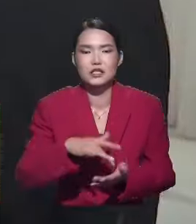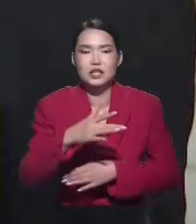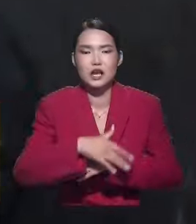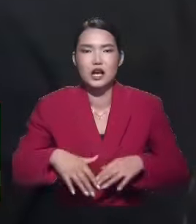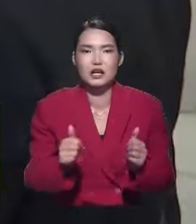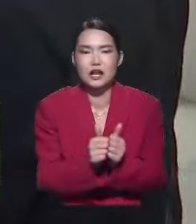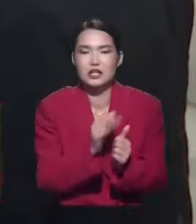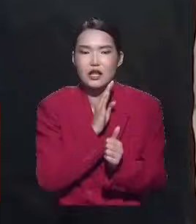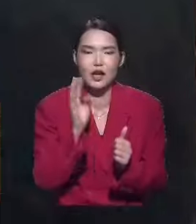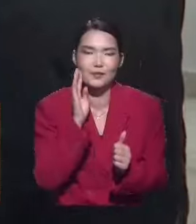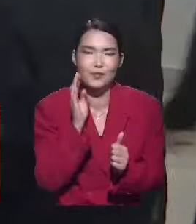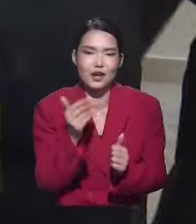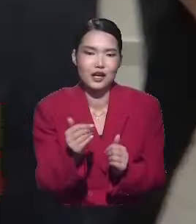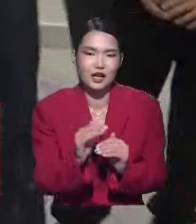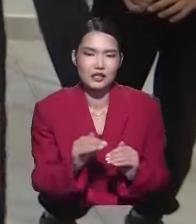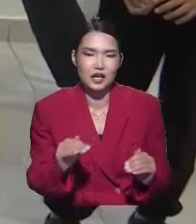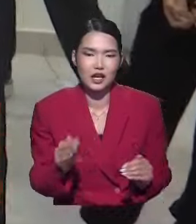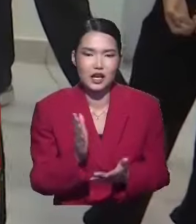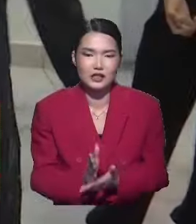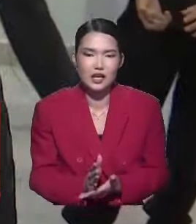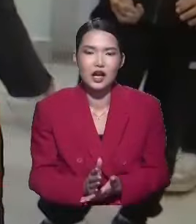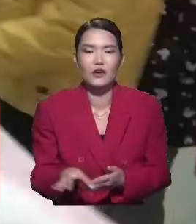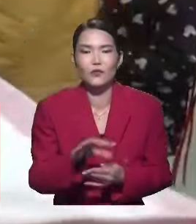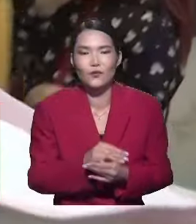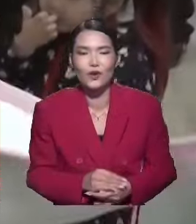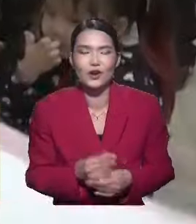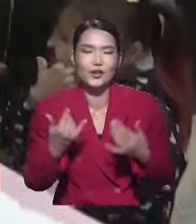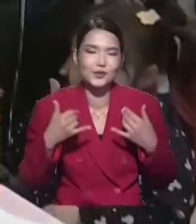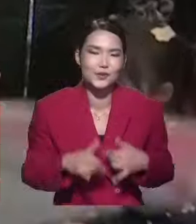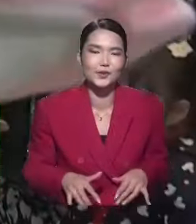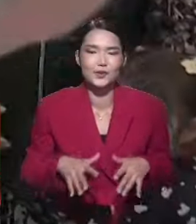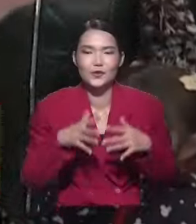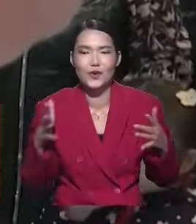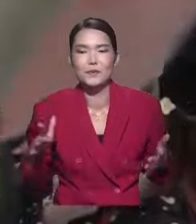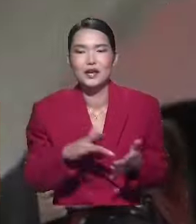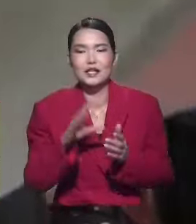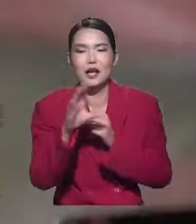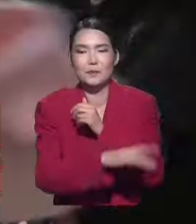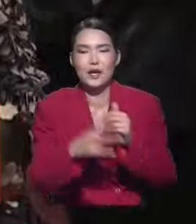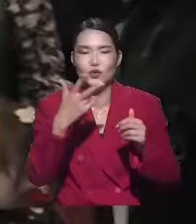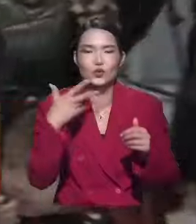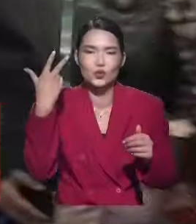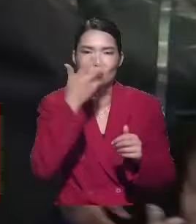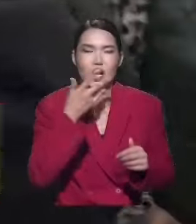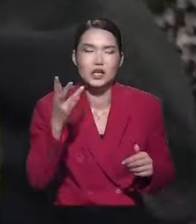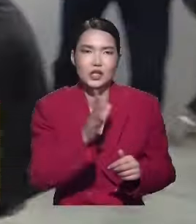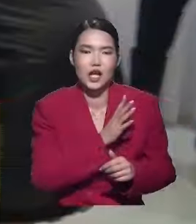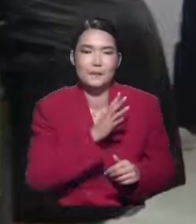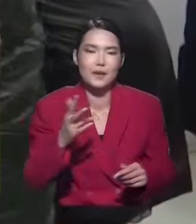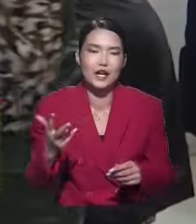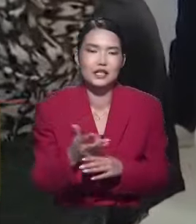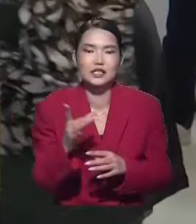мамой. Медики рассказывают, рождение тройняшек – довольно редкое явление. В областном центре за последние 3 года на свет появилось 3 тройни